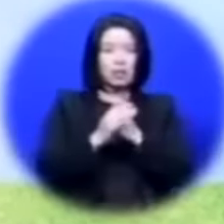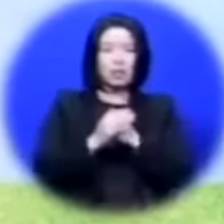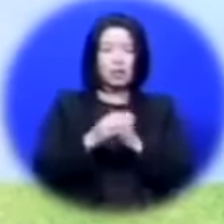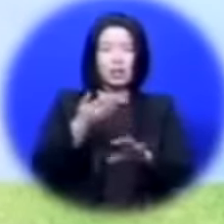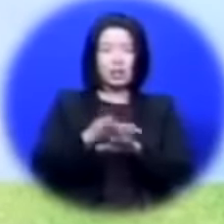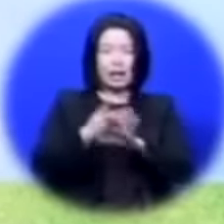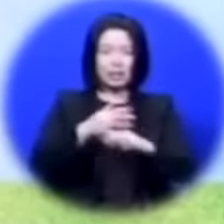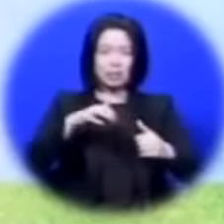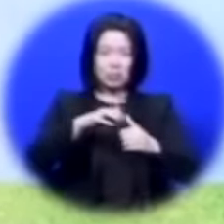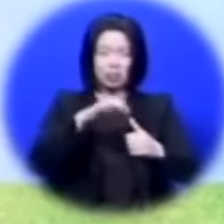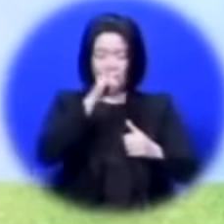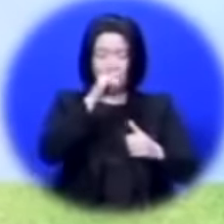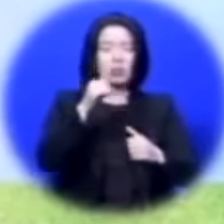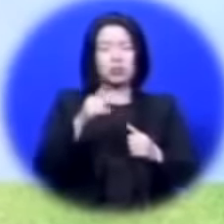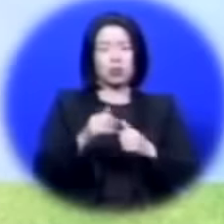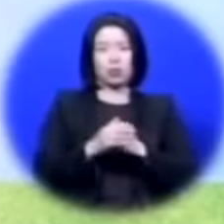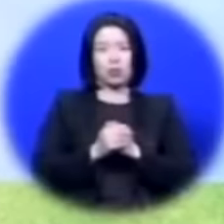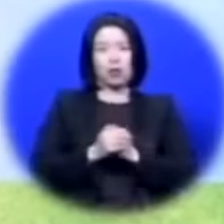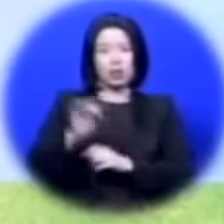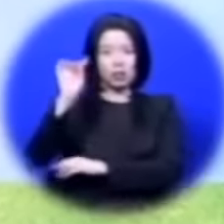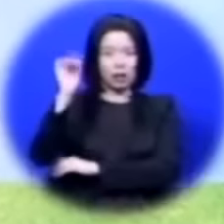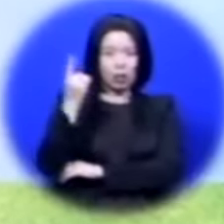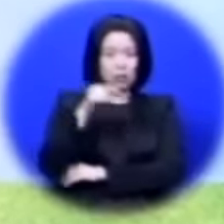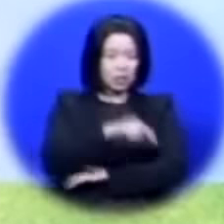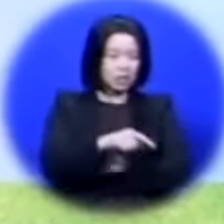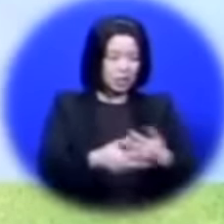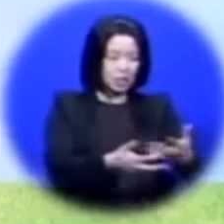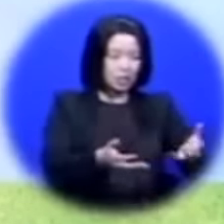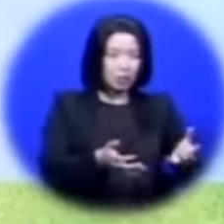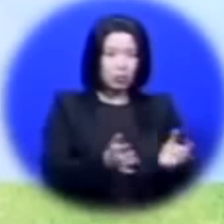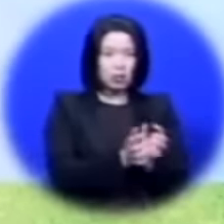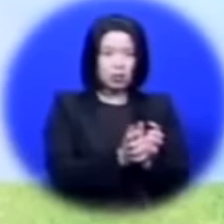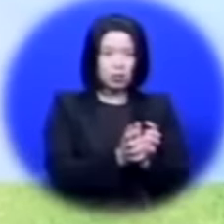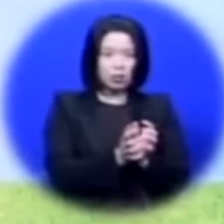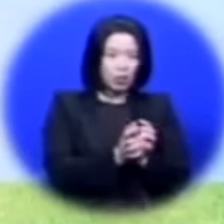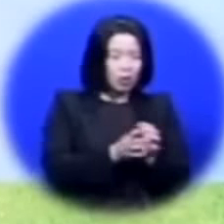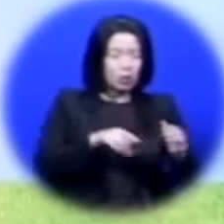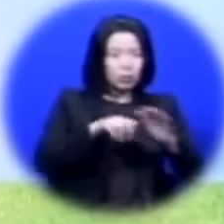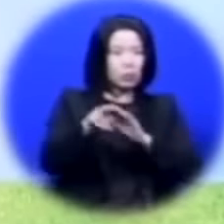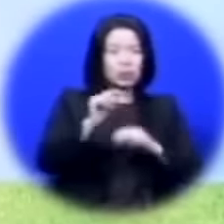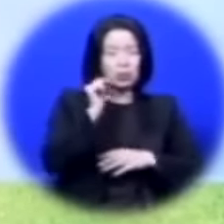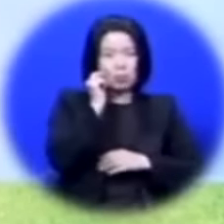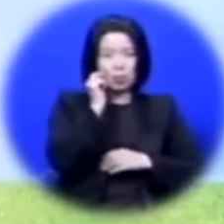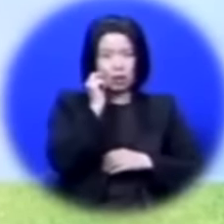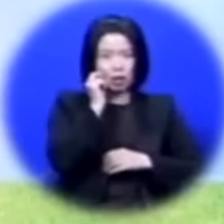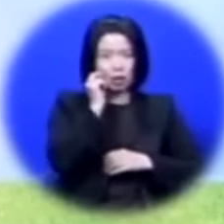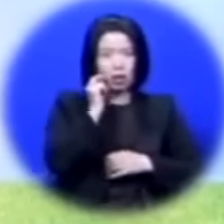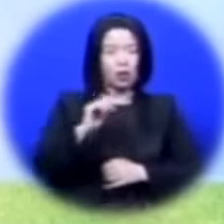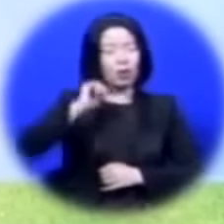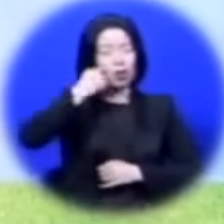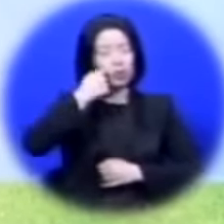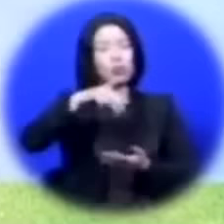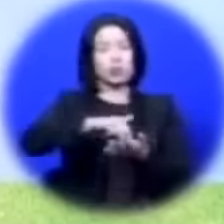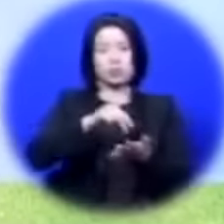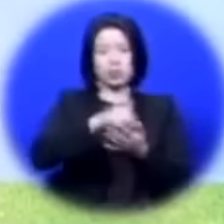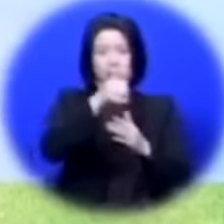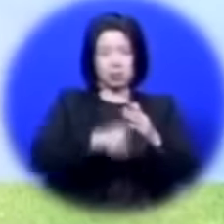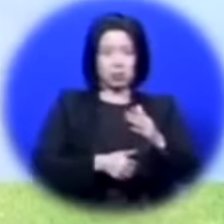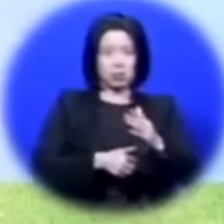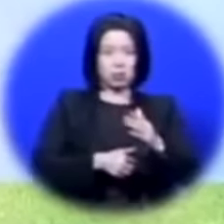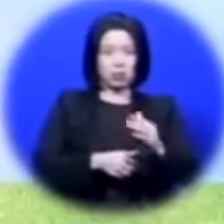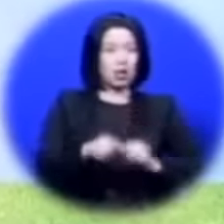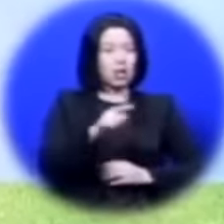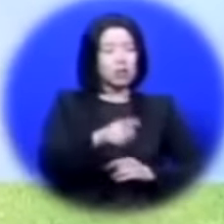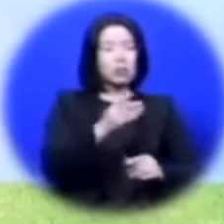다윗이 꼼짝 없이 정말 사면 초과의 위기에 빠진 거죠이 이러다가는